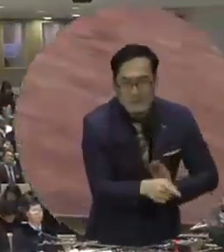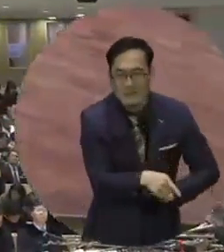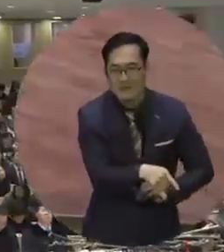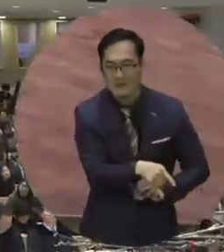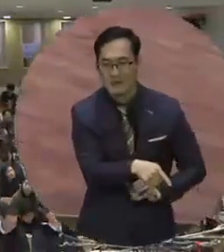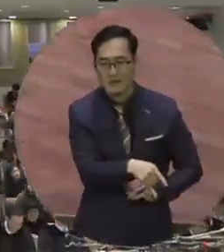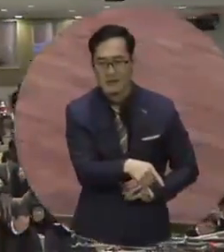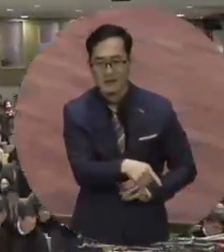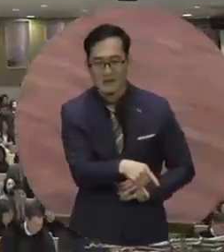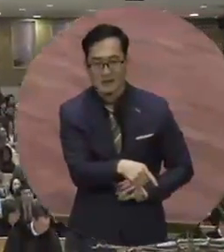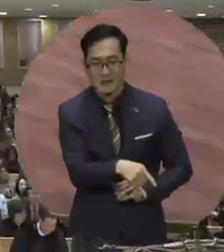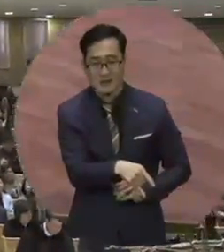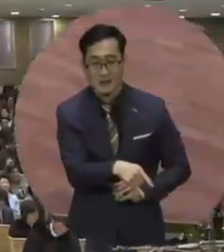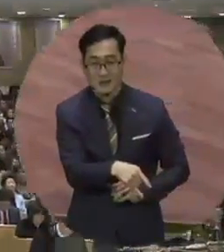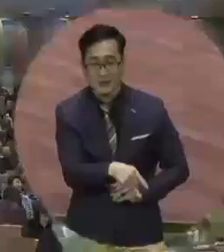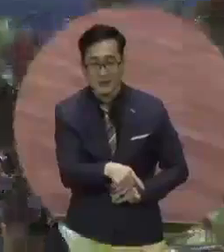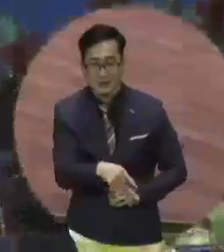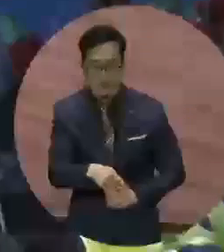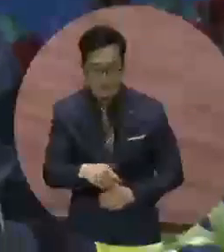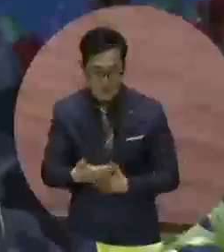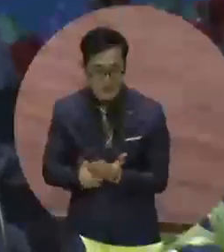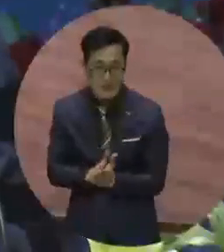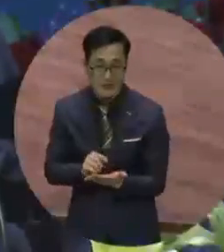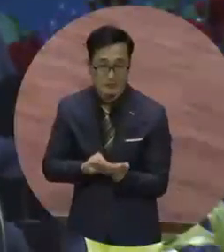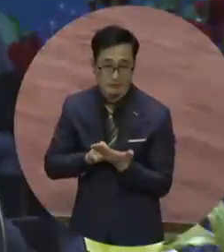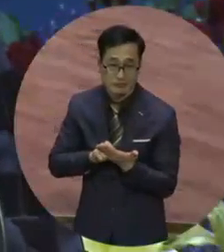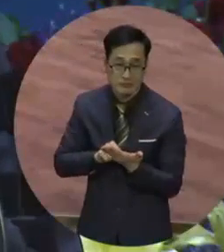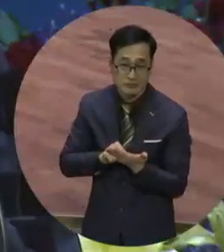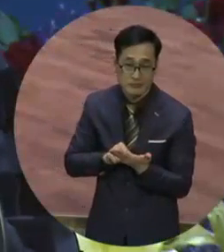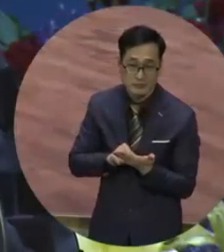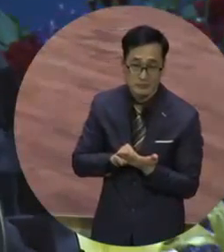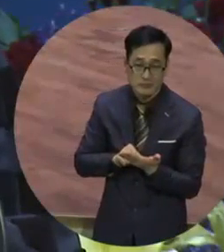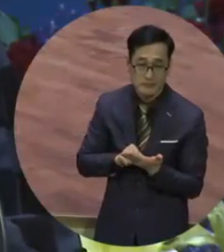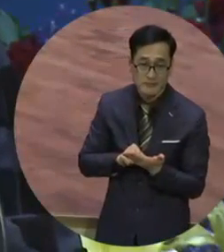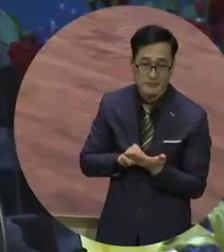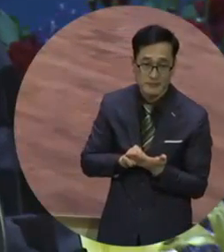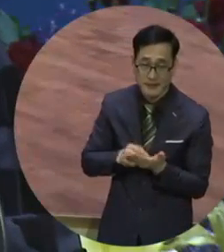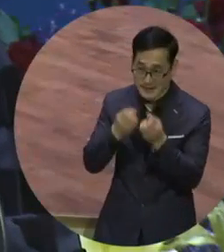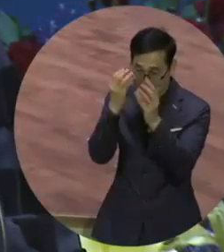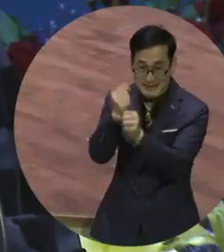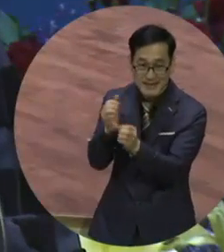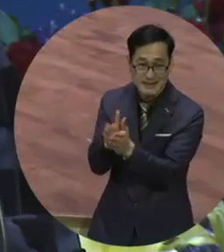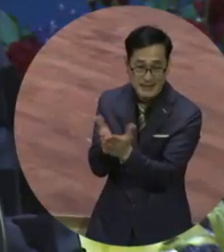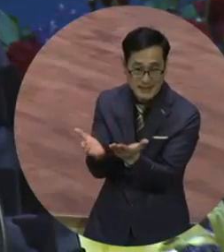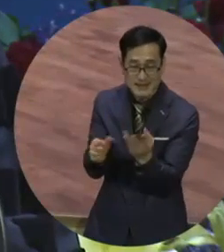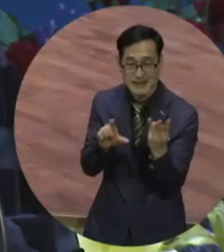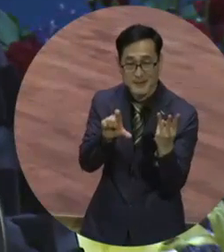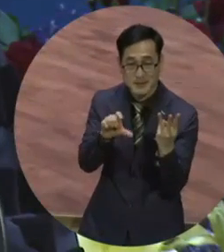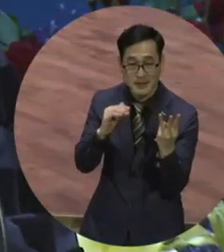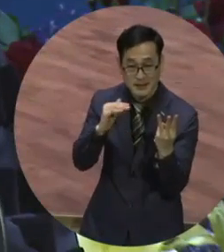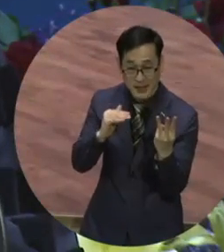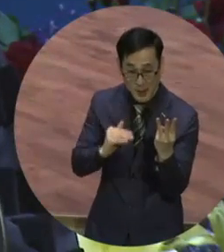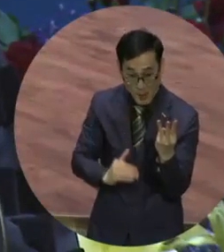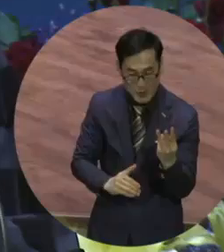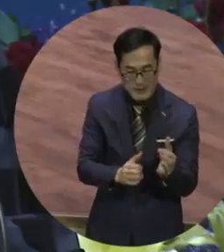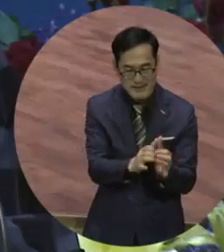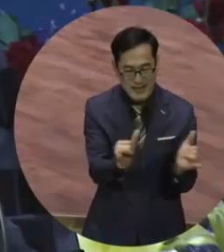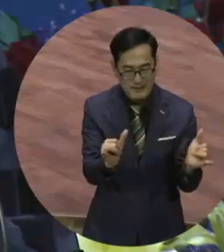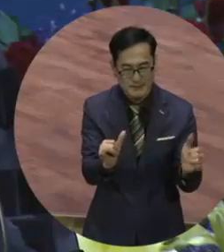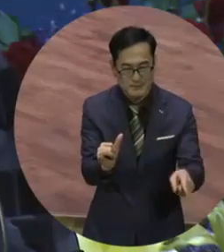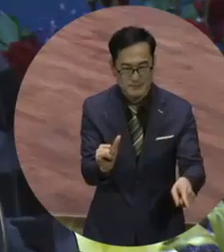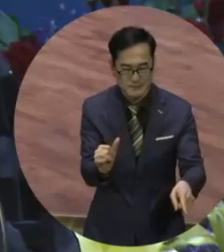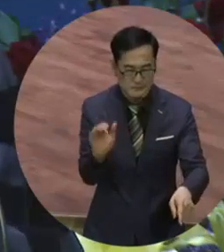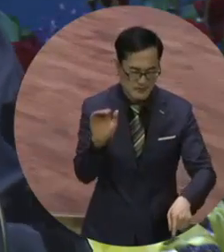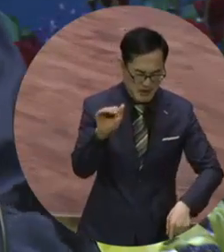성경이 분명히 말하잖아요. 자, 우리에게 영적 사실을 보여준 내용입니다. 창세기 3장 사건으로 타락한 인간은